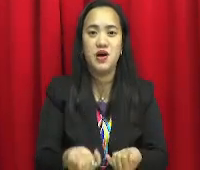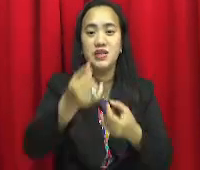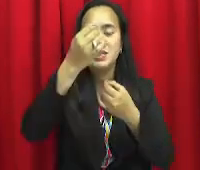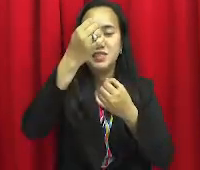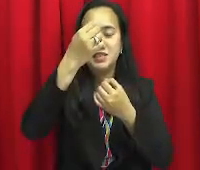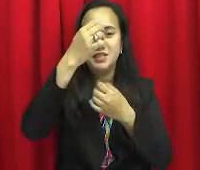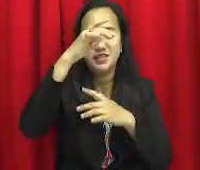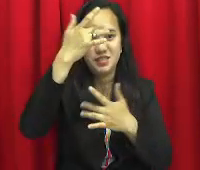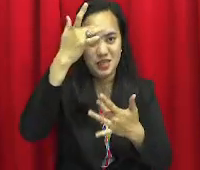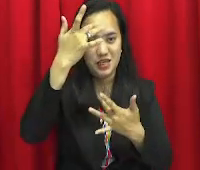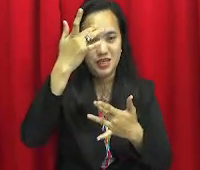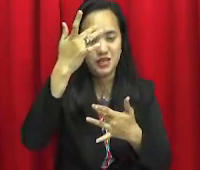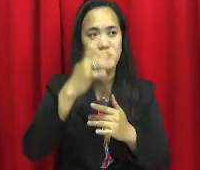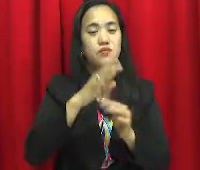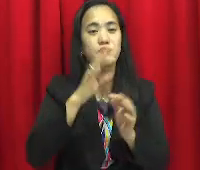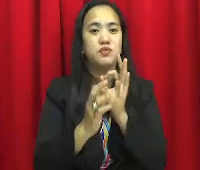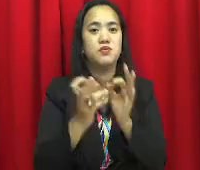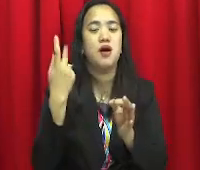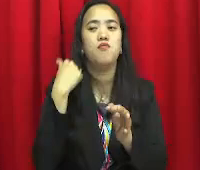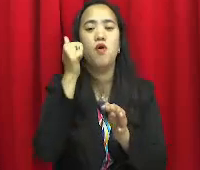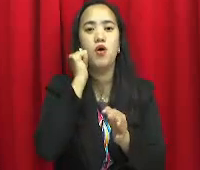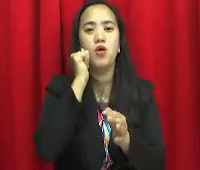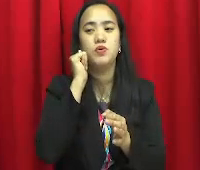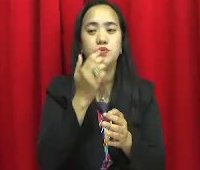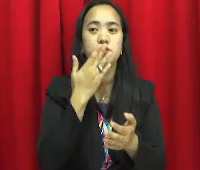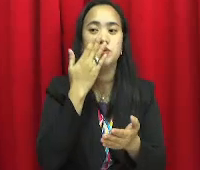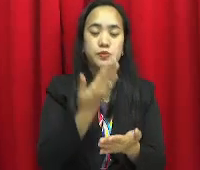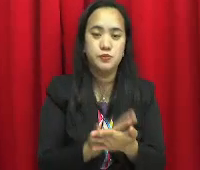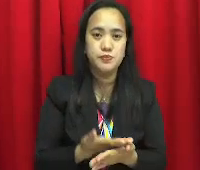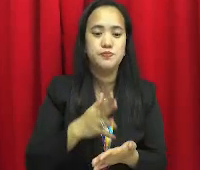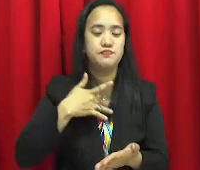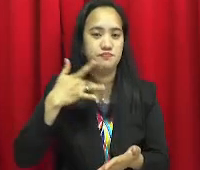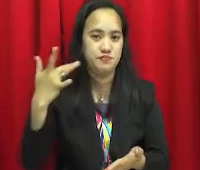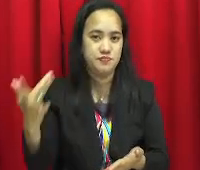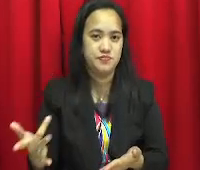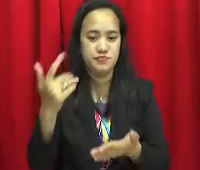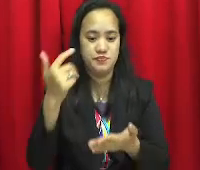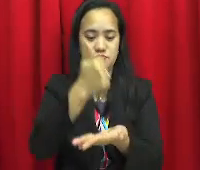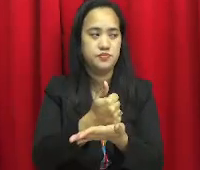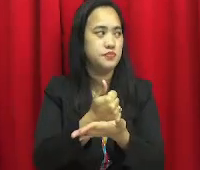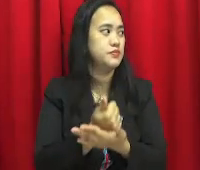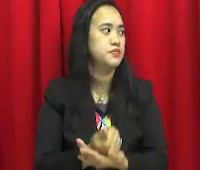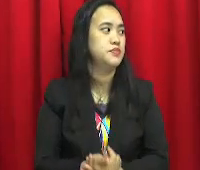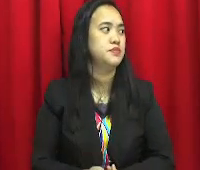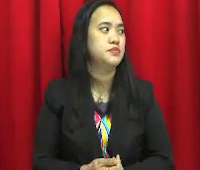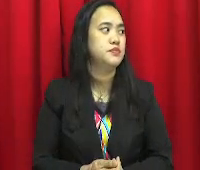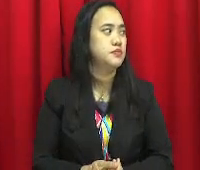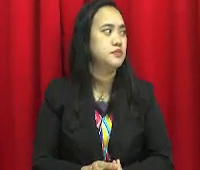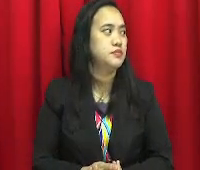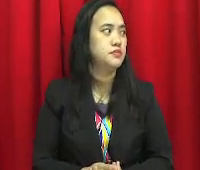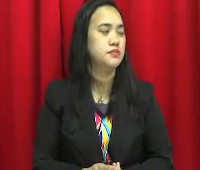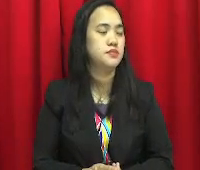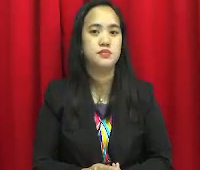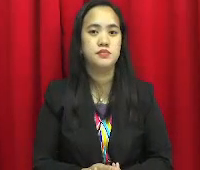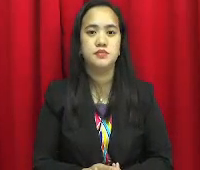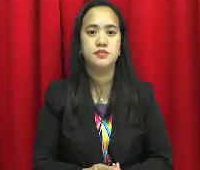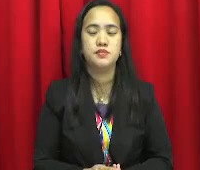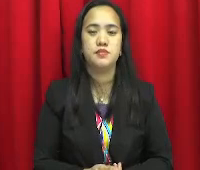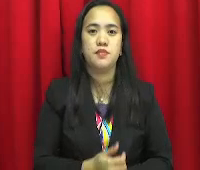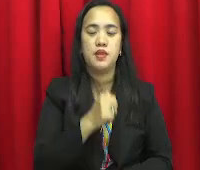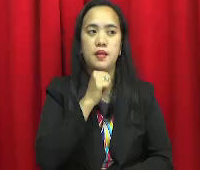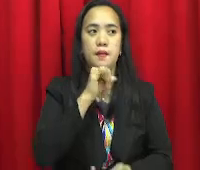mga kapatid. You know? Kaya, totoong-totoo, ang usapin natin dito, mga kapatid. Hindi lamang po si